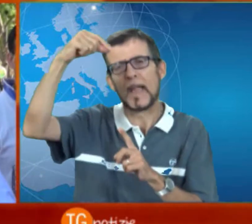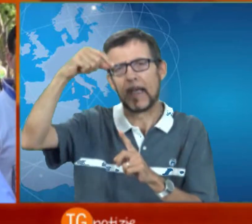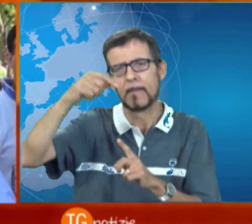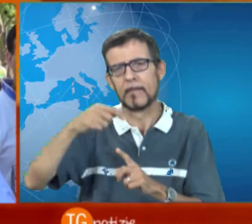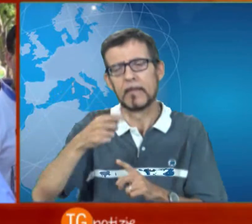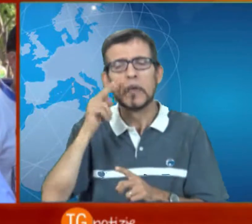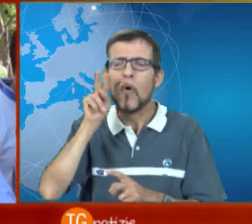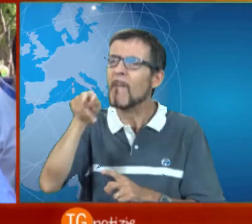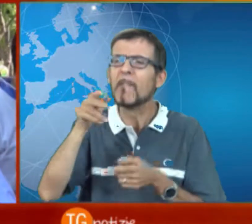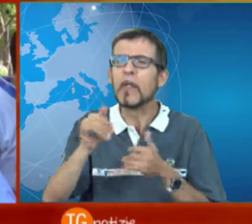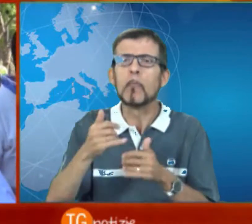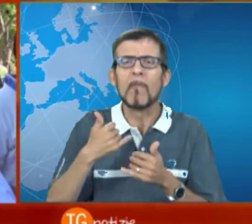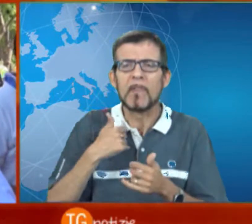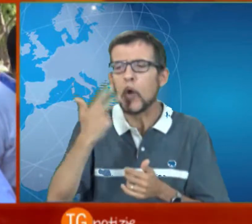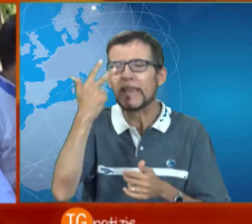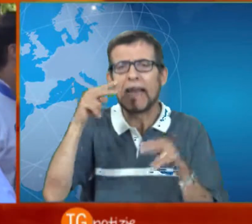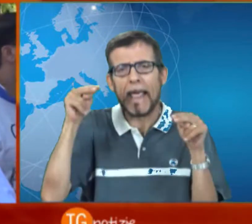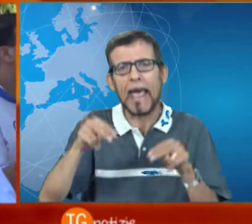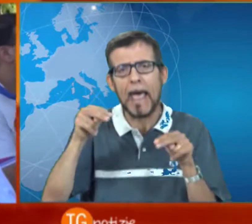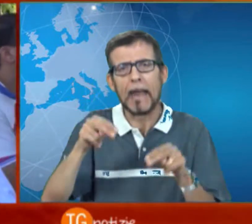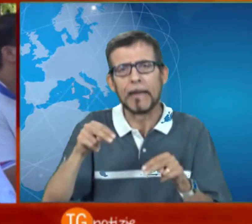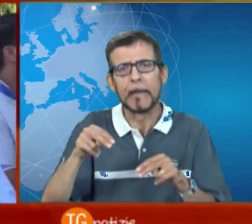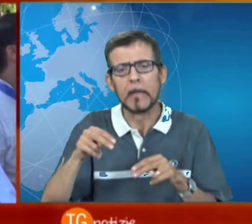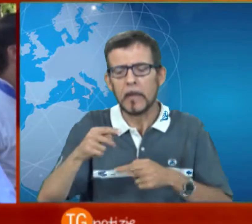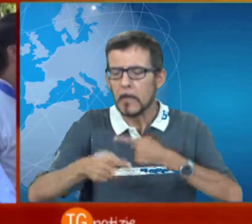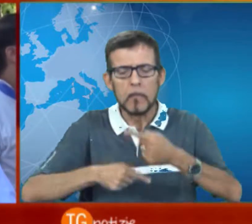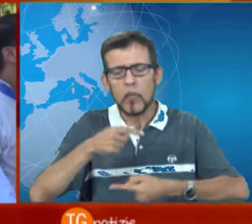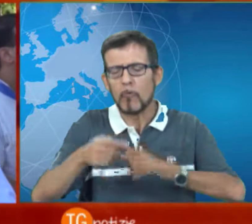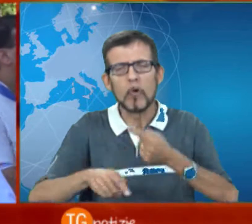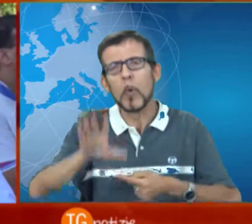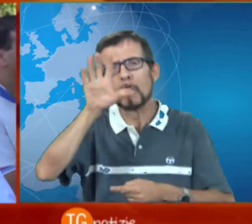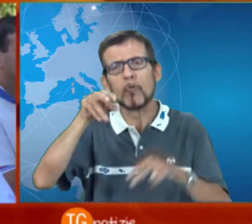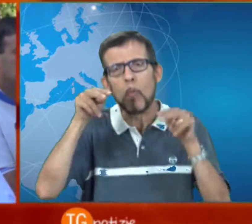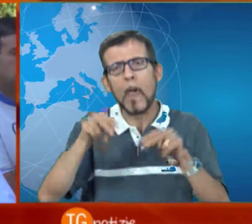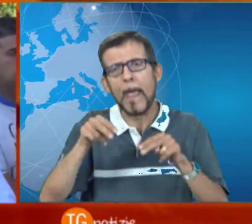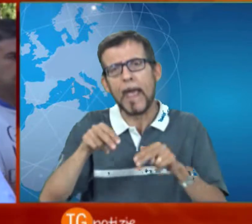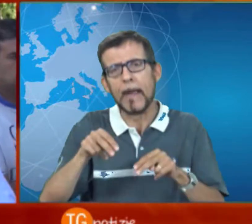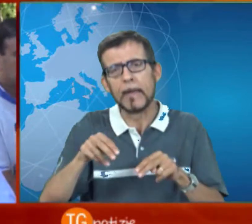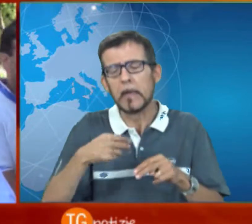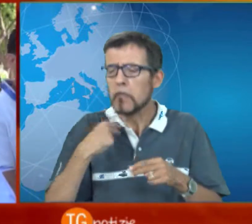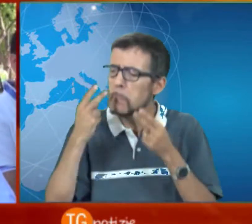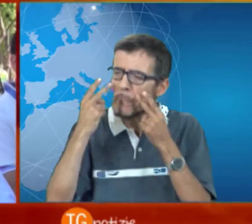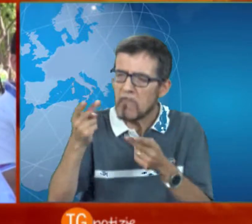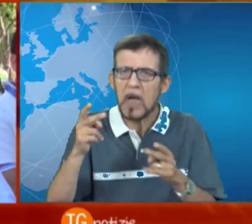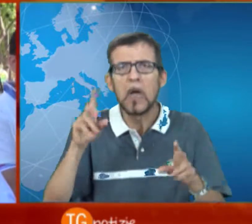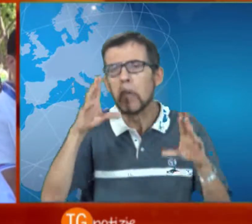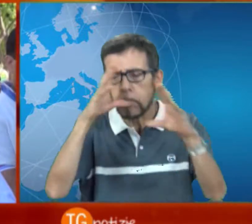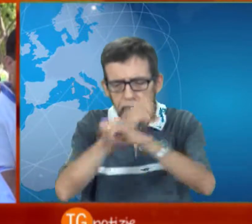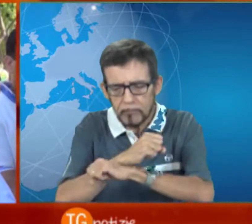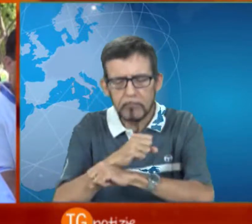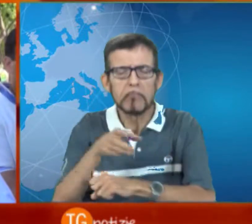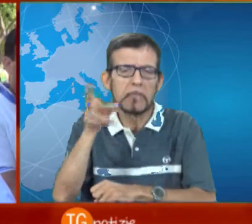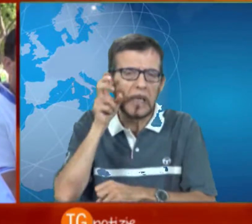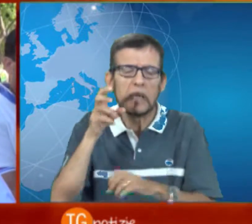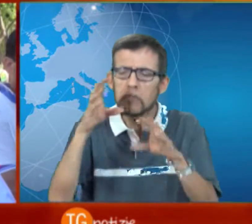Non vedo mio figlio da 3 anni, la procedura dura da 5 anni, ma è da 3 anni che non lo vedo e non lo sento. Non so soprattutto